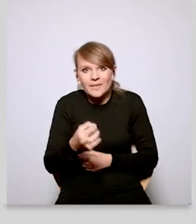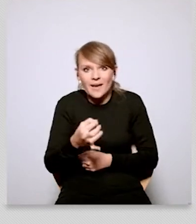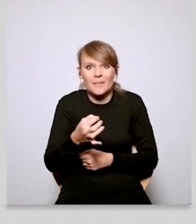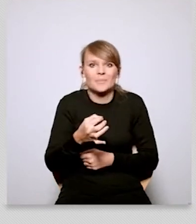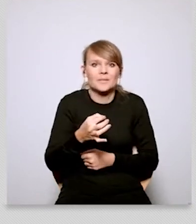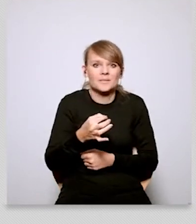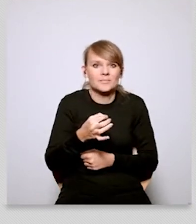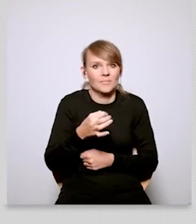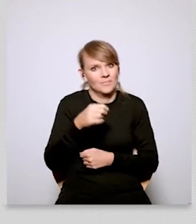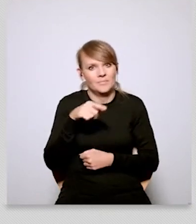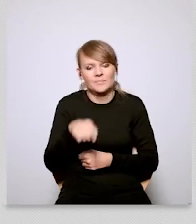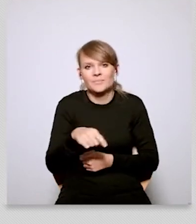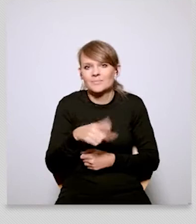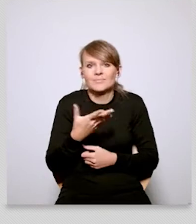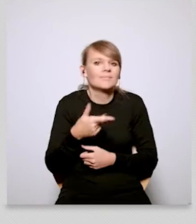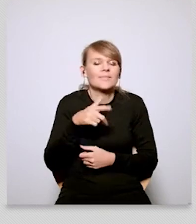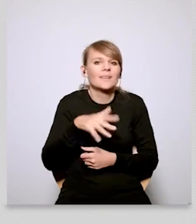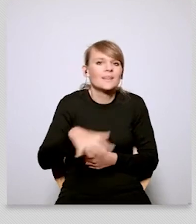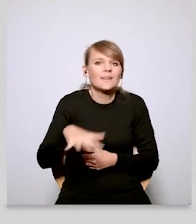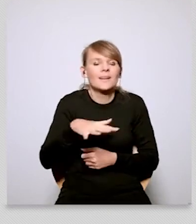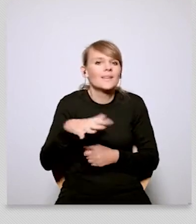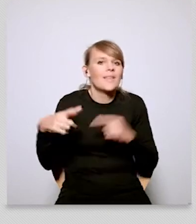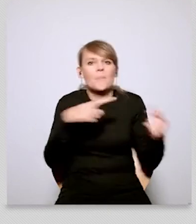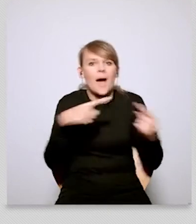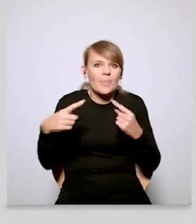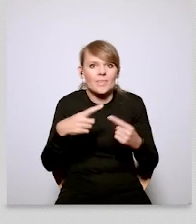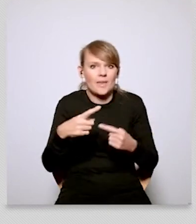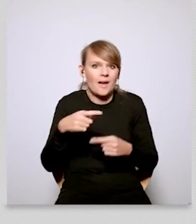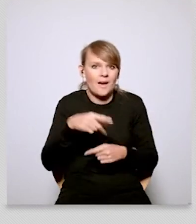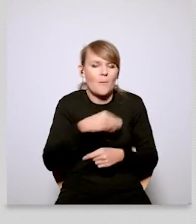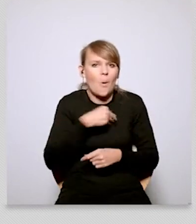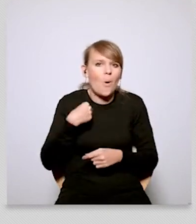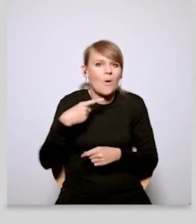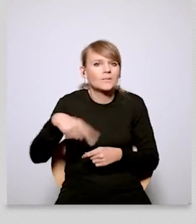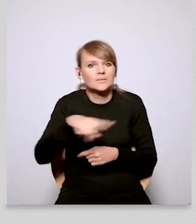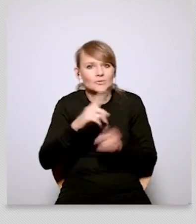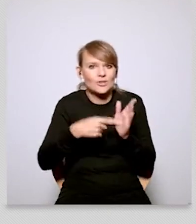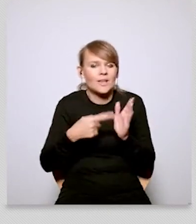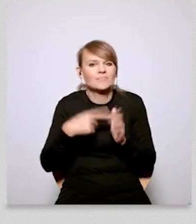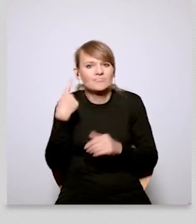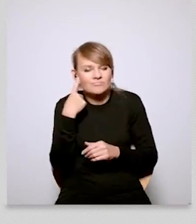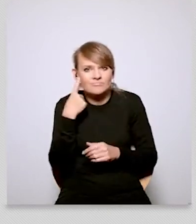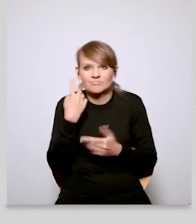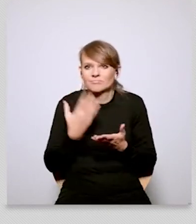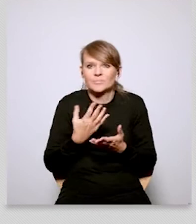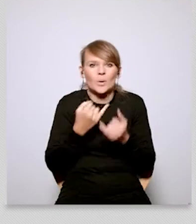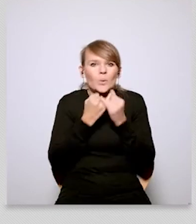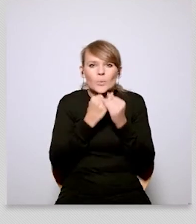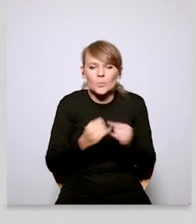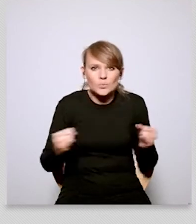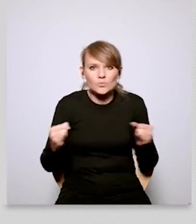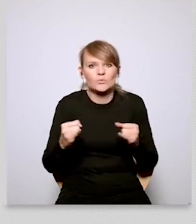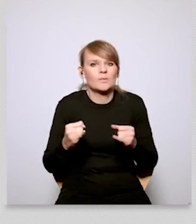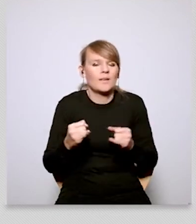takie pewne zagadnienia, które funkcjonują w naszej debacie publicznej polskiej, dotyczące różnych, można byłoby powiedzieć, bardziej